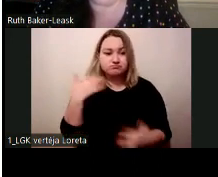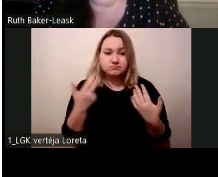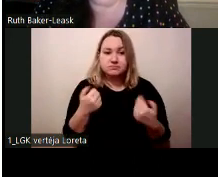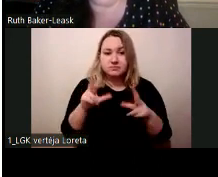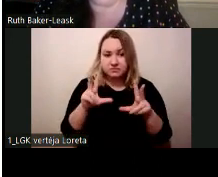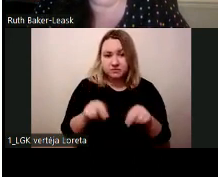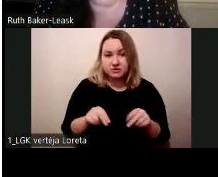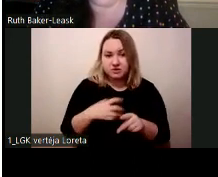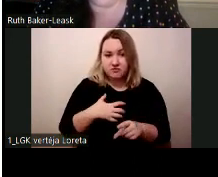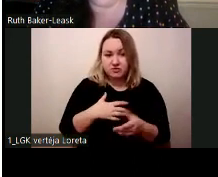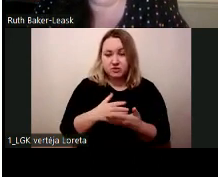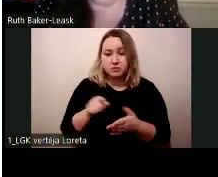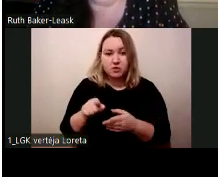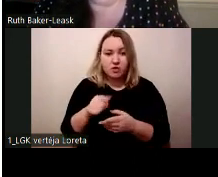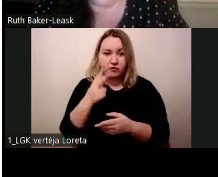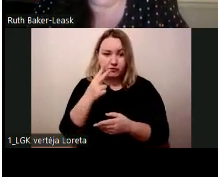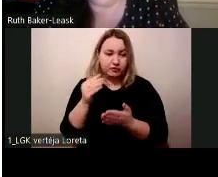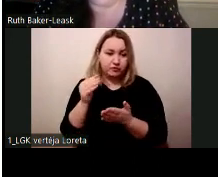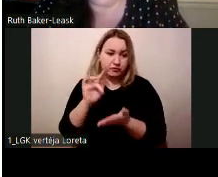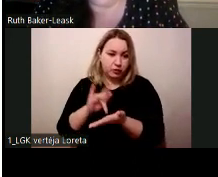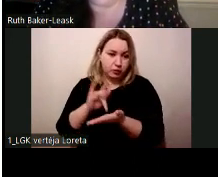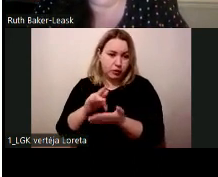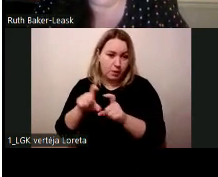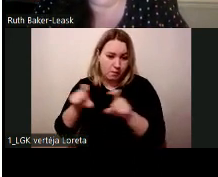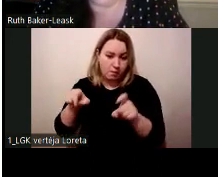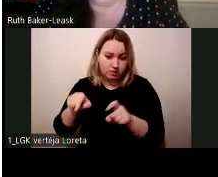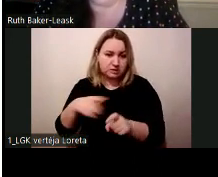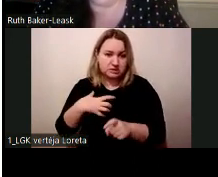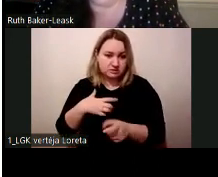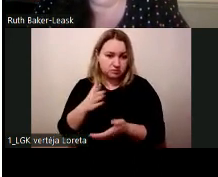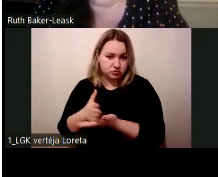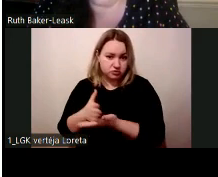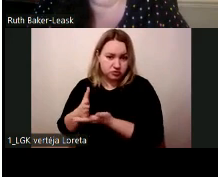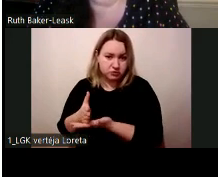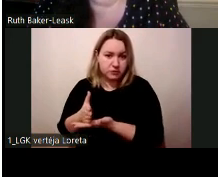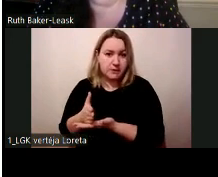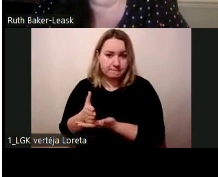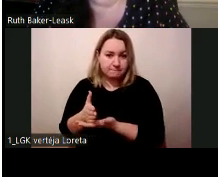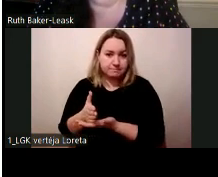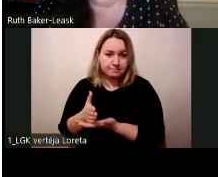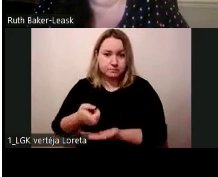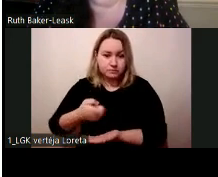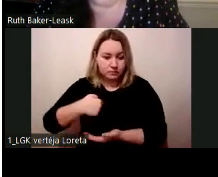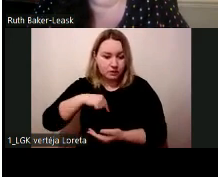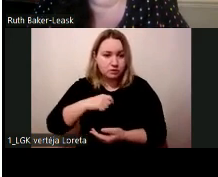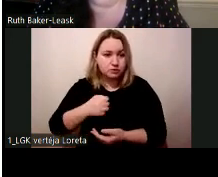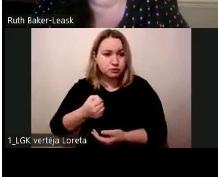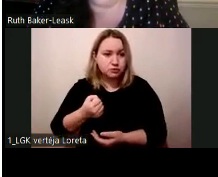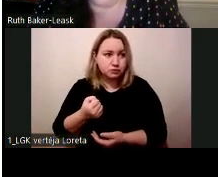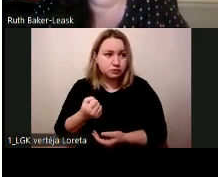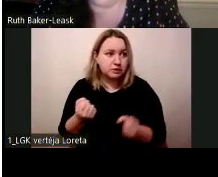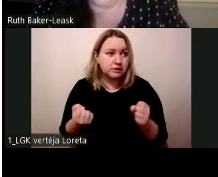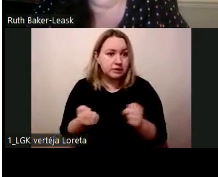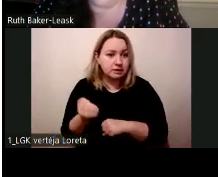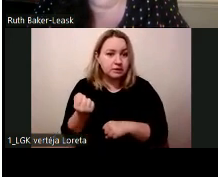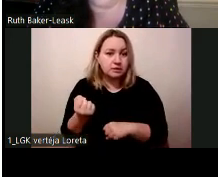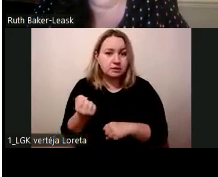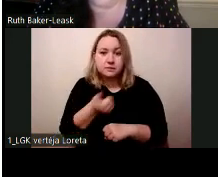ir vidurinėms mokyklams. Nes mes turime vis tik tai suprasti, kad